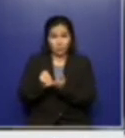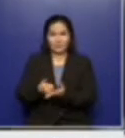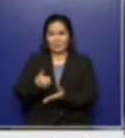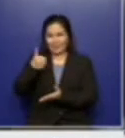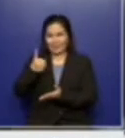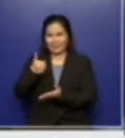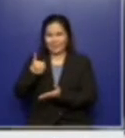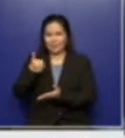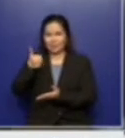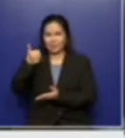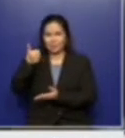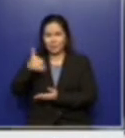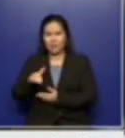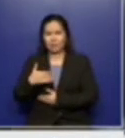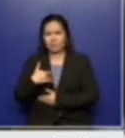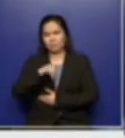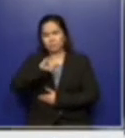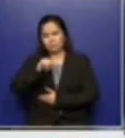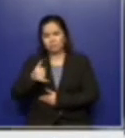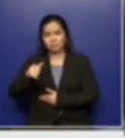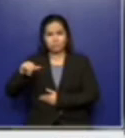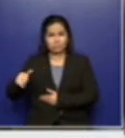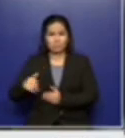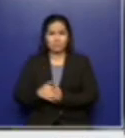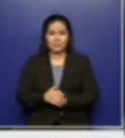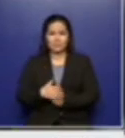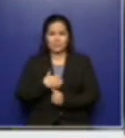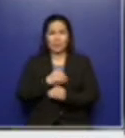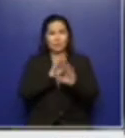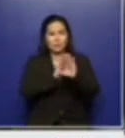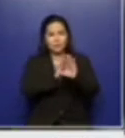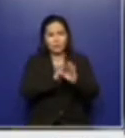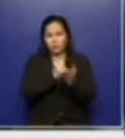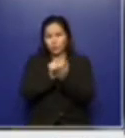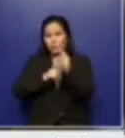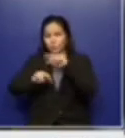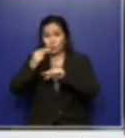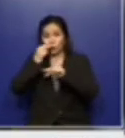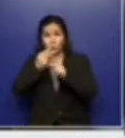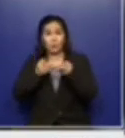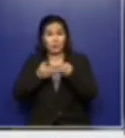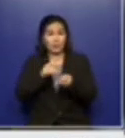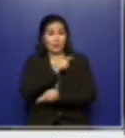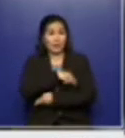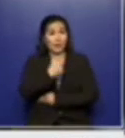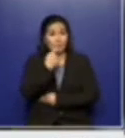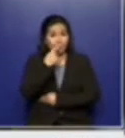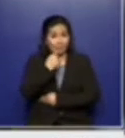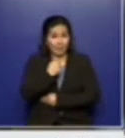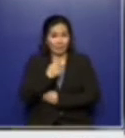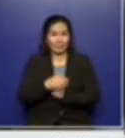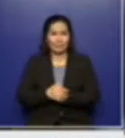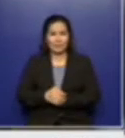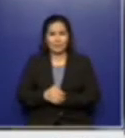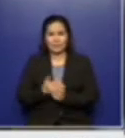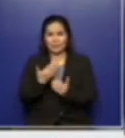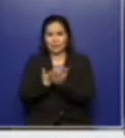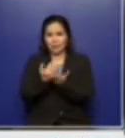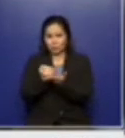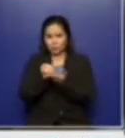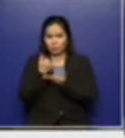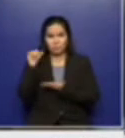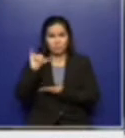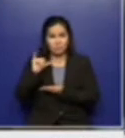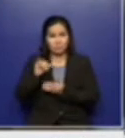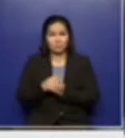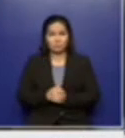ล้วนะครับบางลำยังไม่ได้ช่วยเร่งตรวจสอบให้ด้วยนะครับว่าเรือขาวแดงที่ตกค้างที่ยังไม่ได้รับการเยียวย